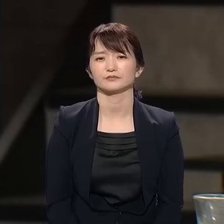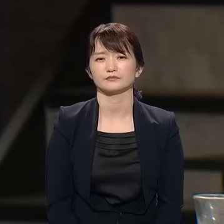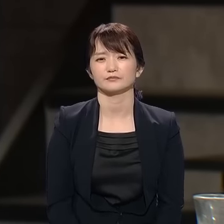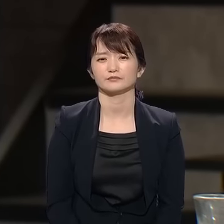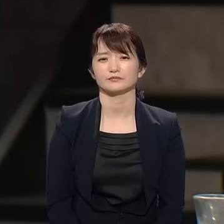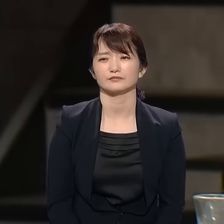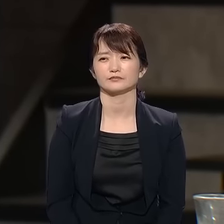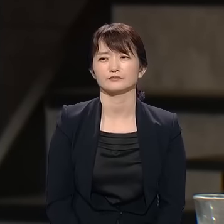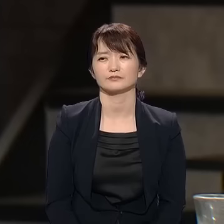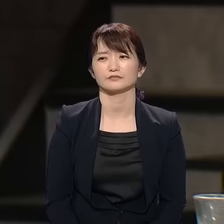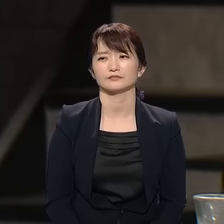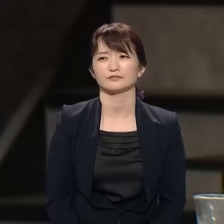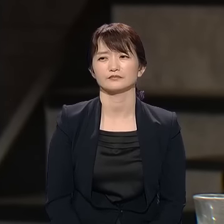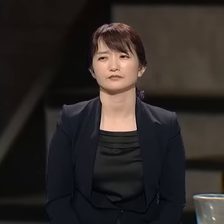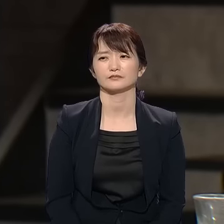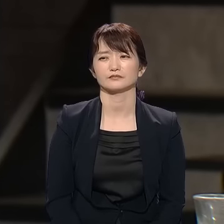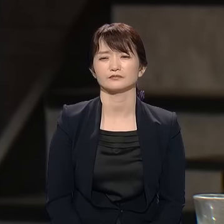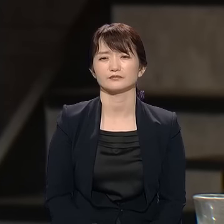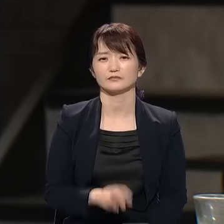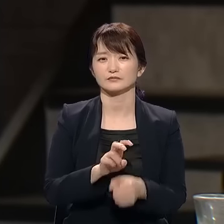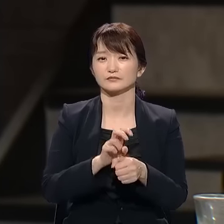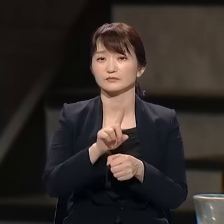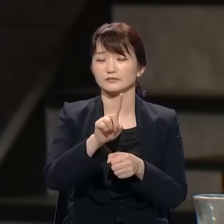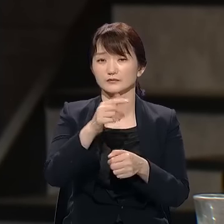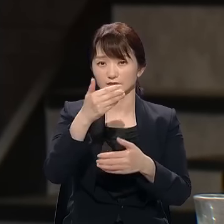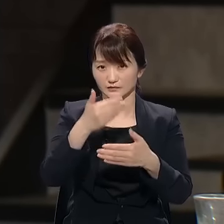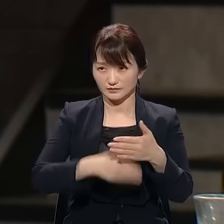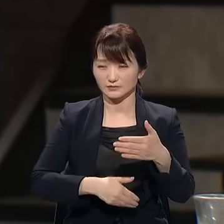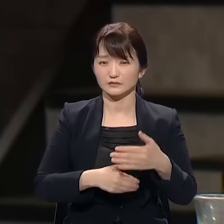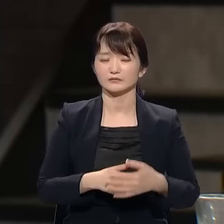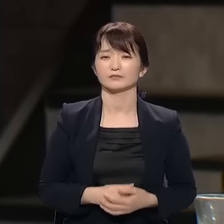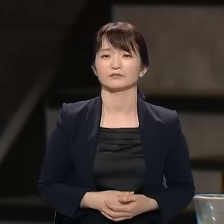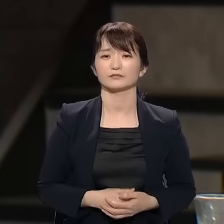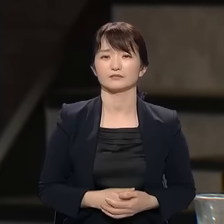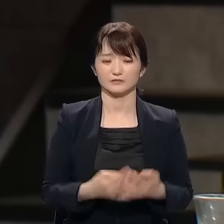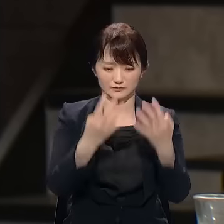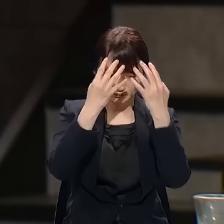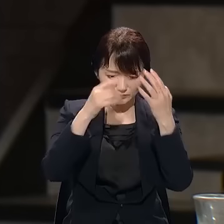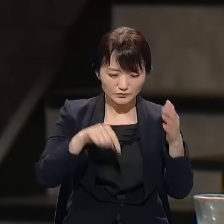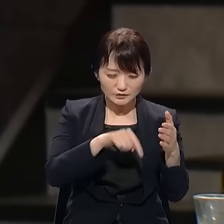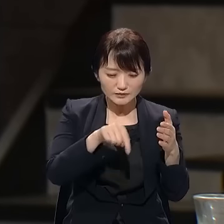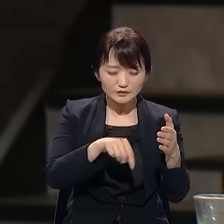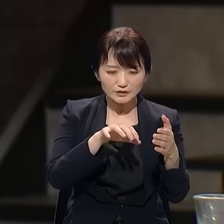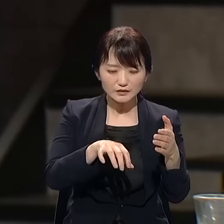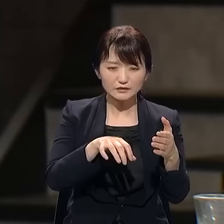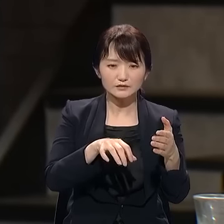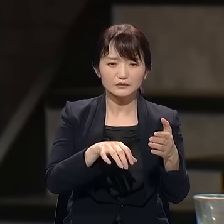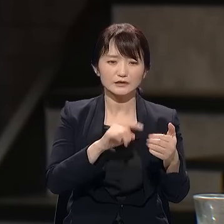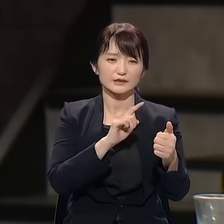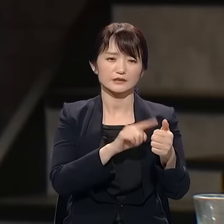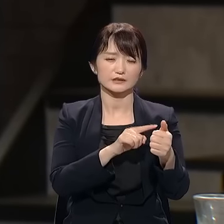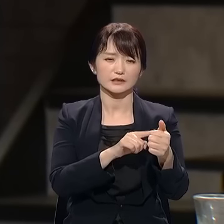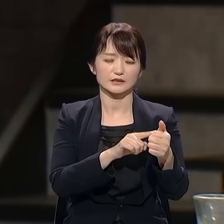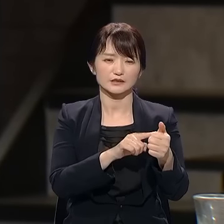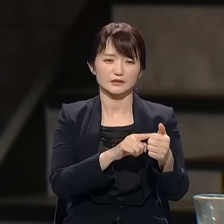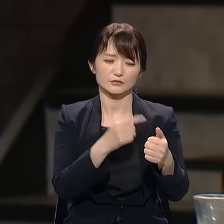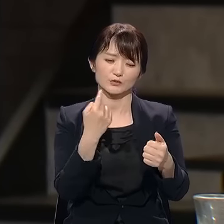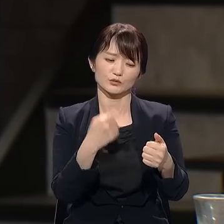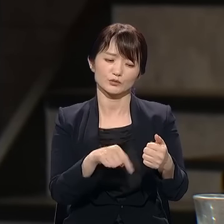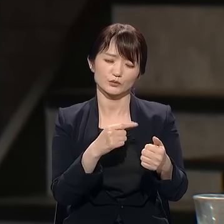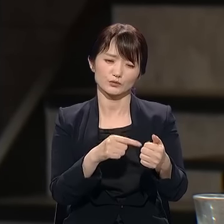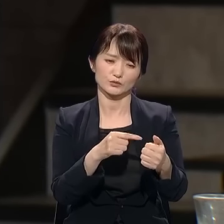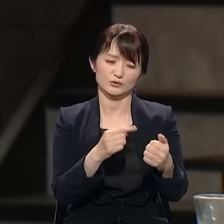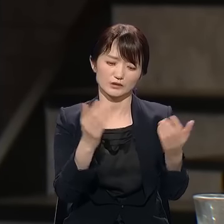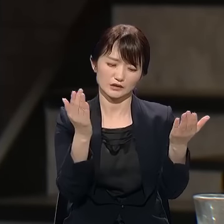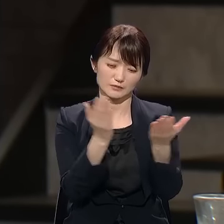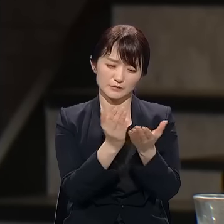좀 내부에서 아직 21년 정도 남았으니까 좀 그런 면에서 어 맞춤형으로이 사람에 대한 어떤 교도